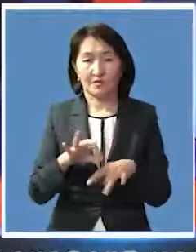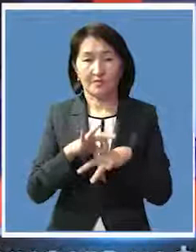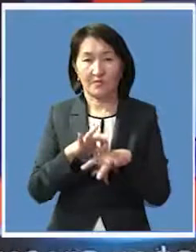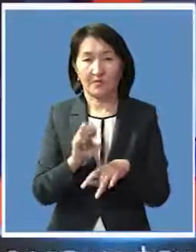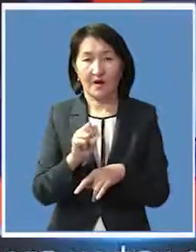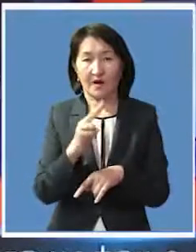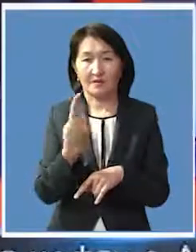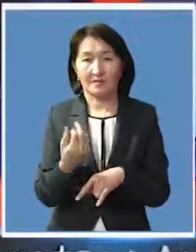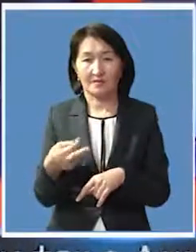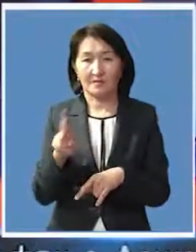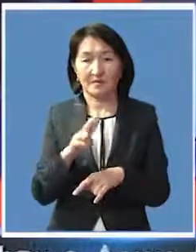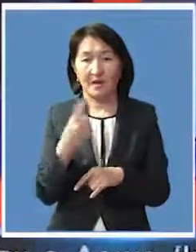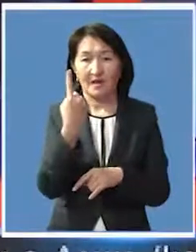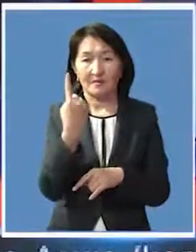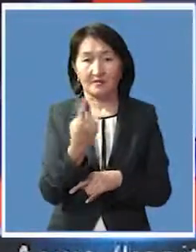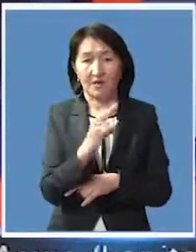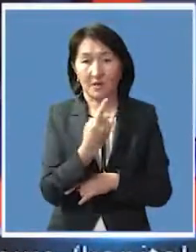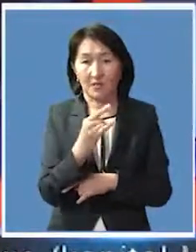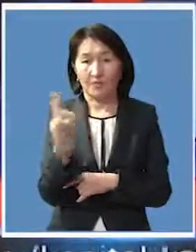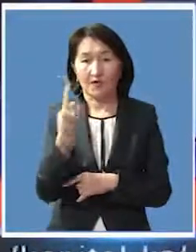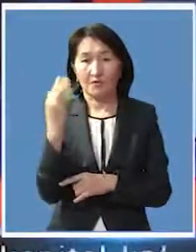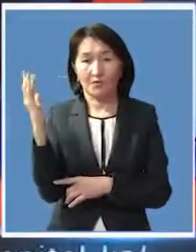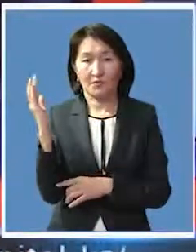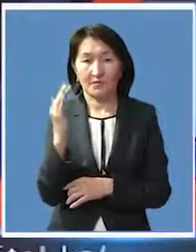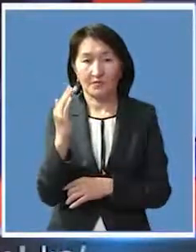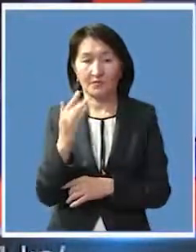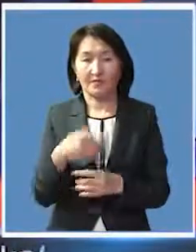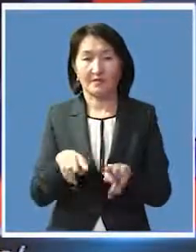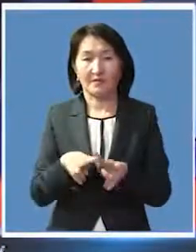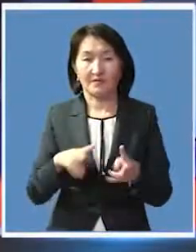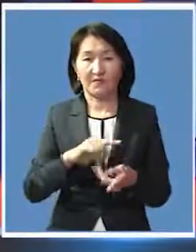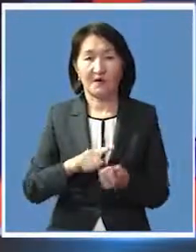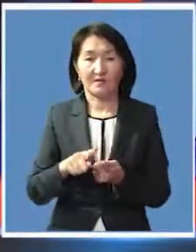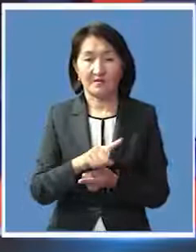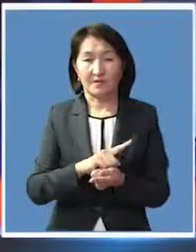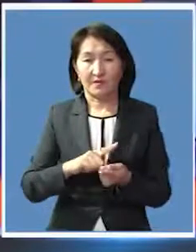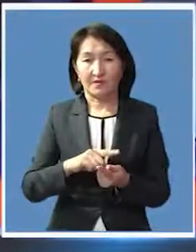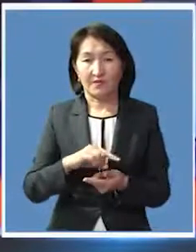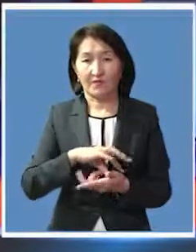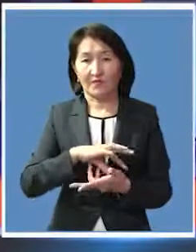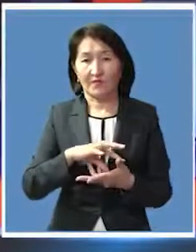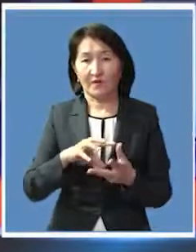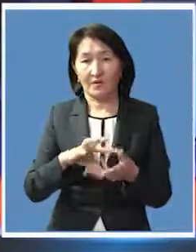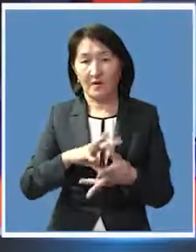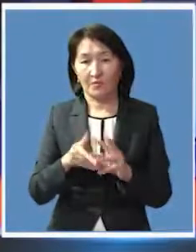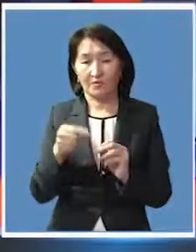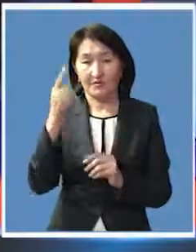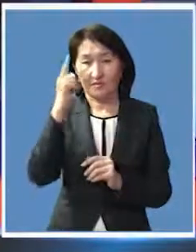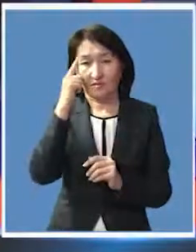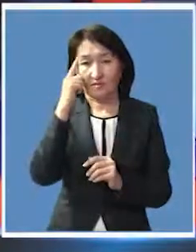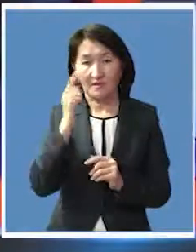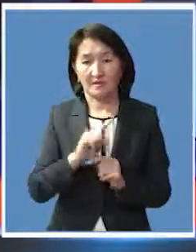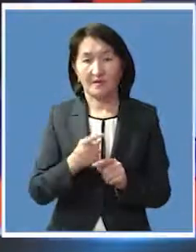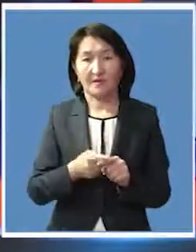дерево». Акция прошла в рамках программы «Рухани Жангру» как выполнение поручения главы государства, призвавшего сделать Казахстан